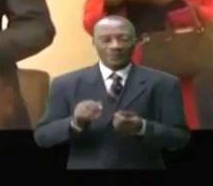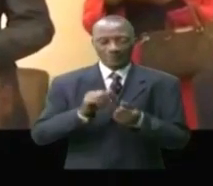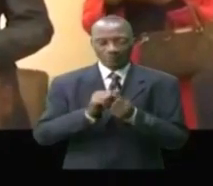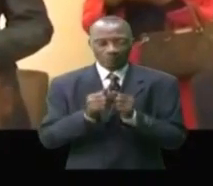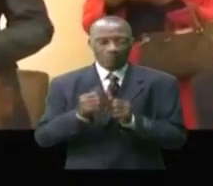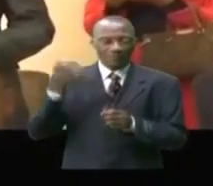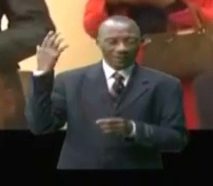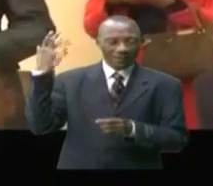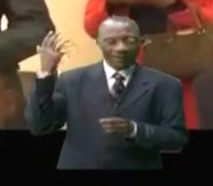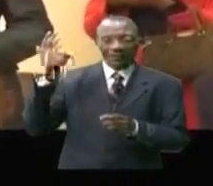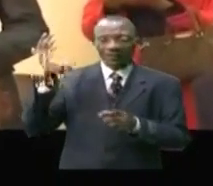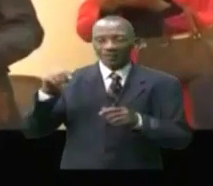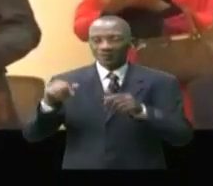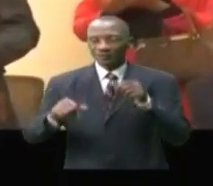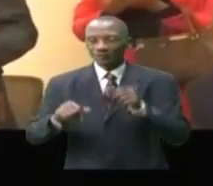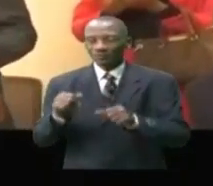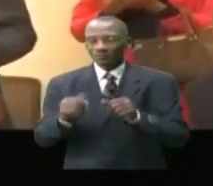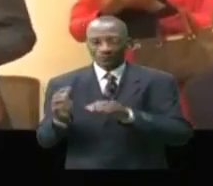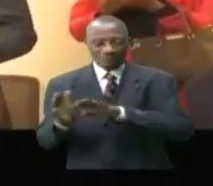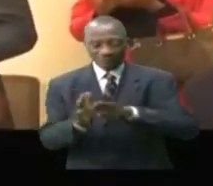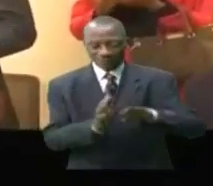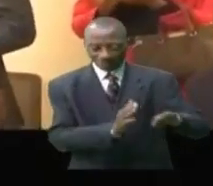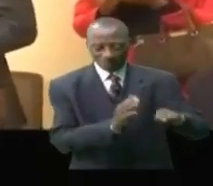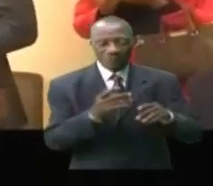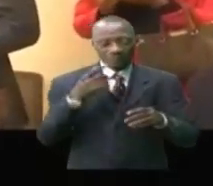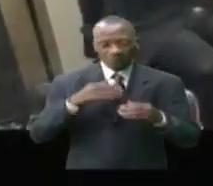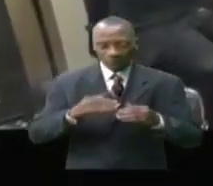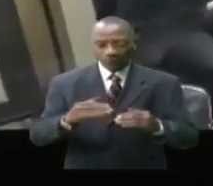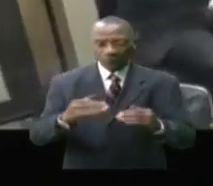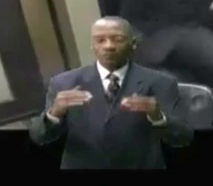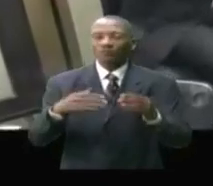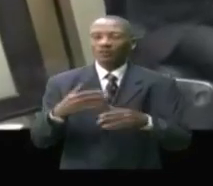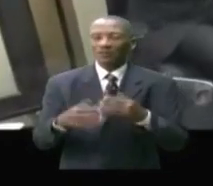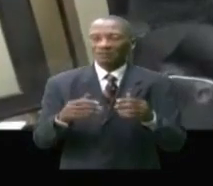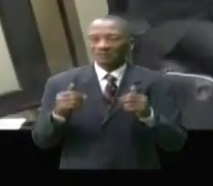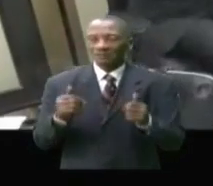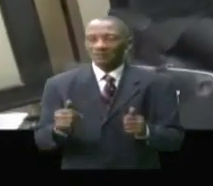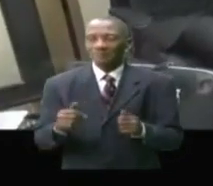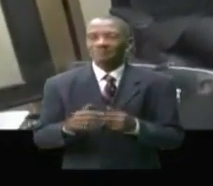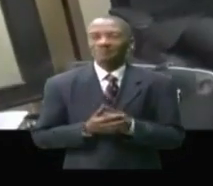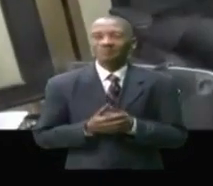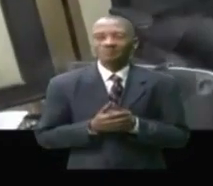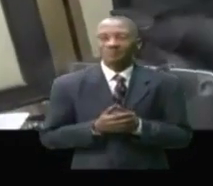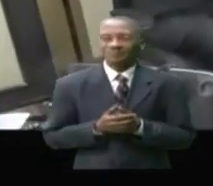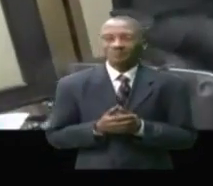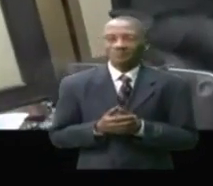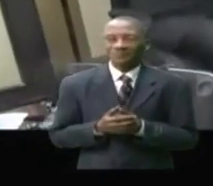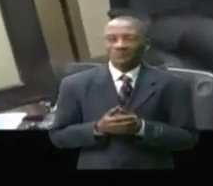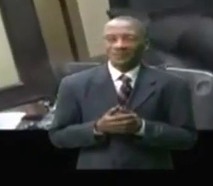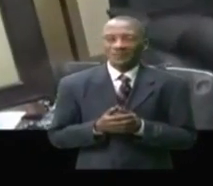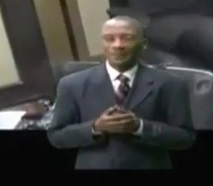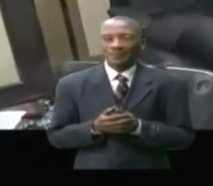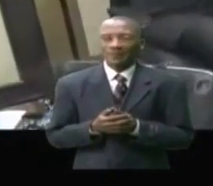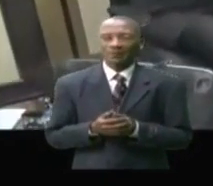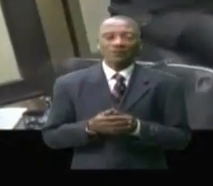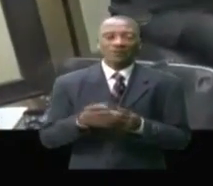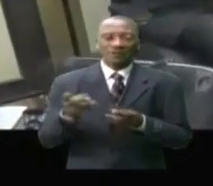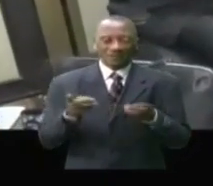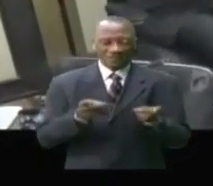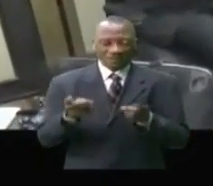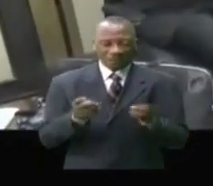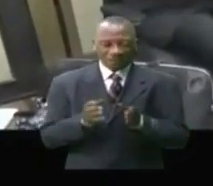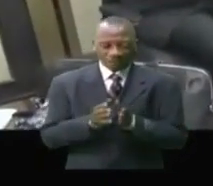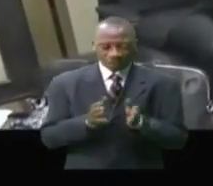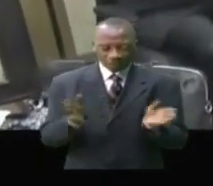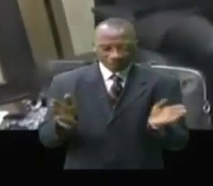soit une entreprise de gestion et modèle. Avec cette nouvelle équipe conduite par le directeur général, l'ingénieur Célestin